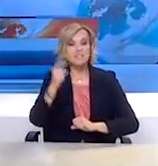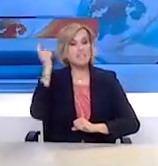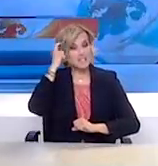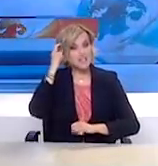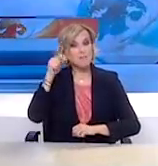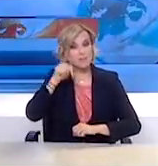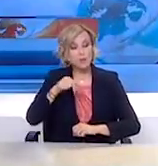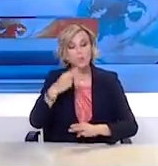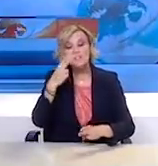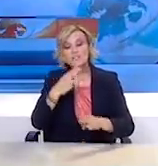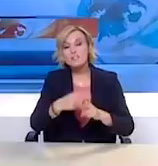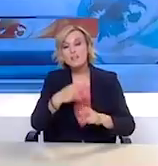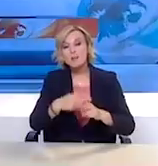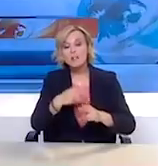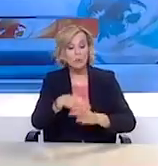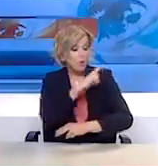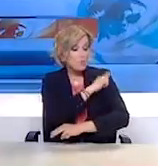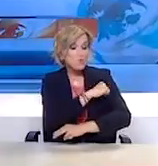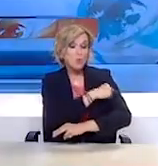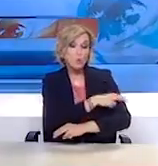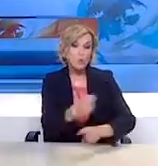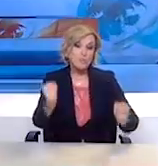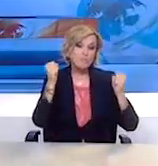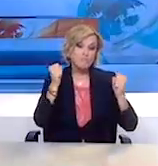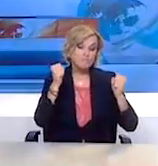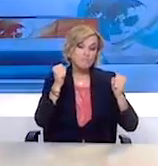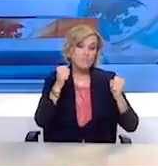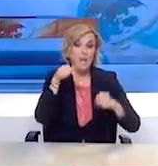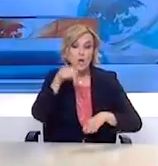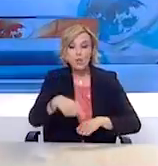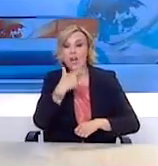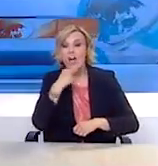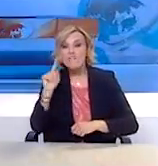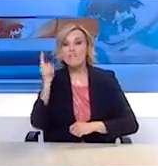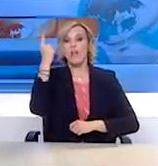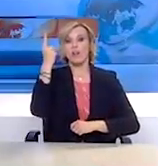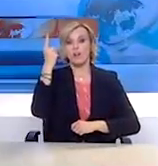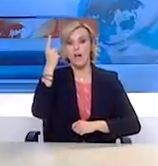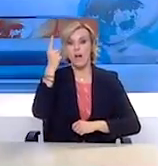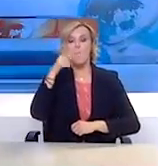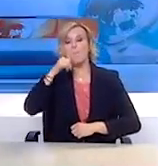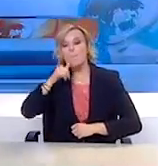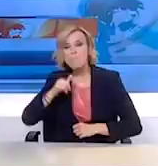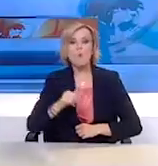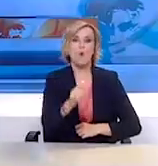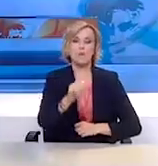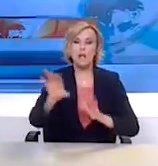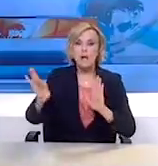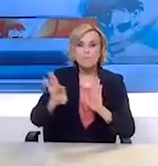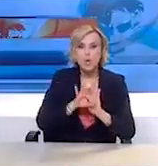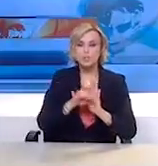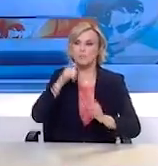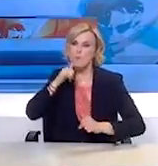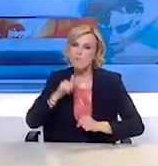συστήματος υγείας, συμφωνείτε με την άποψη ότι είναι τώρα ευκαιρία να γίνει μια σοβαρή παρέμβαση, μόνιμη, σταθερή και σε βάθος χρόνου στο